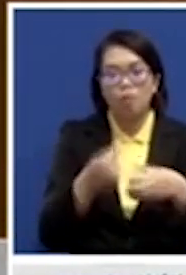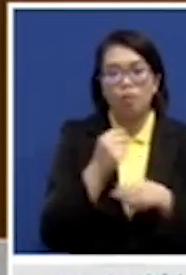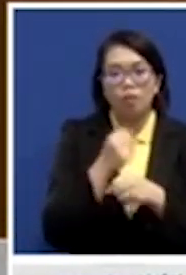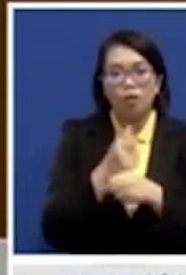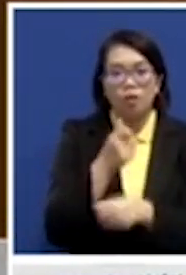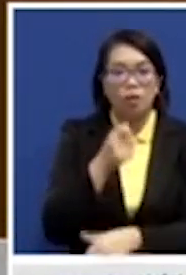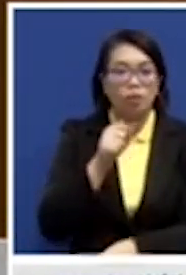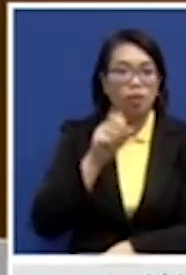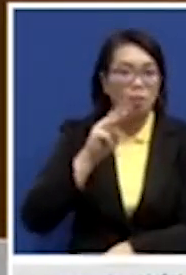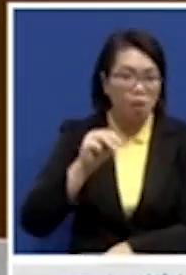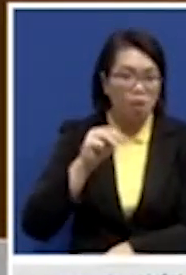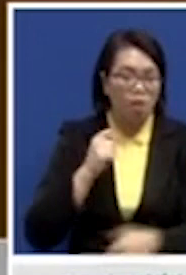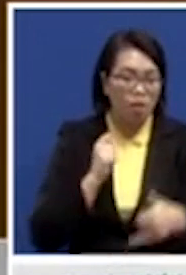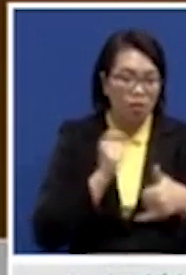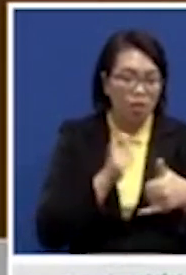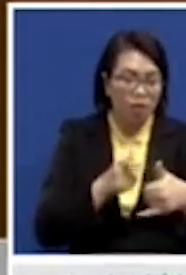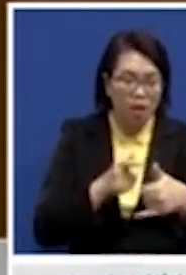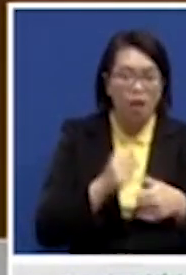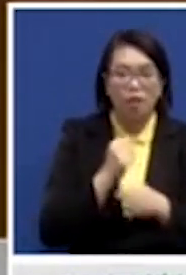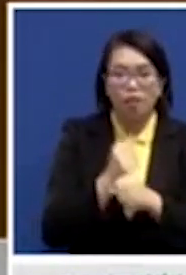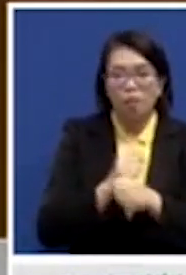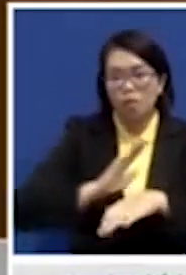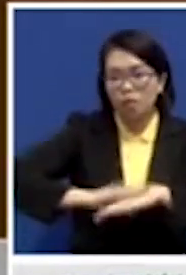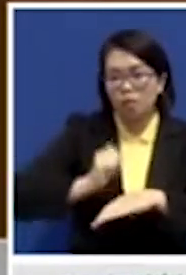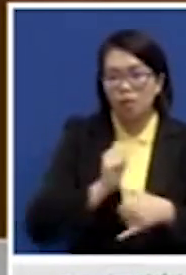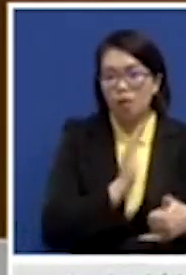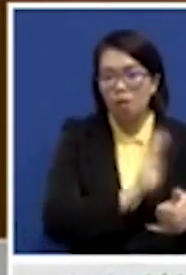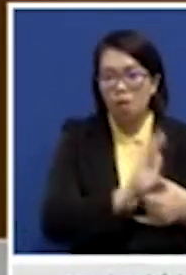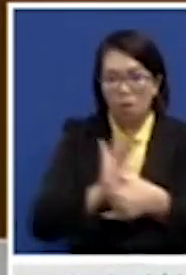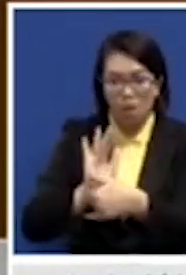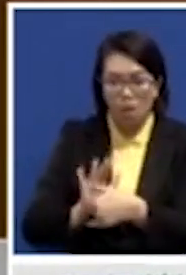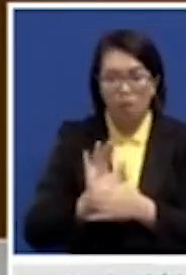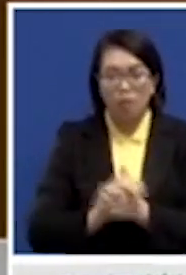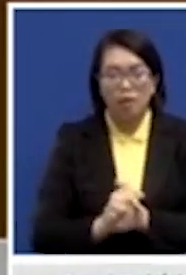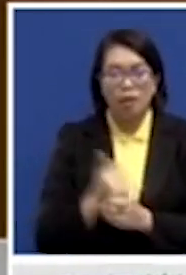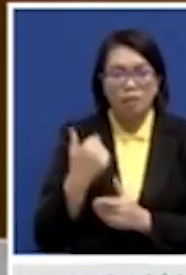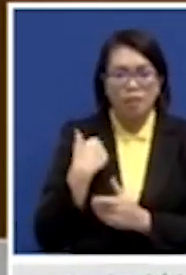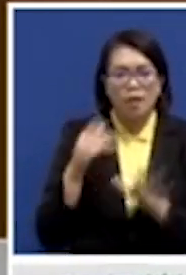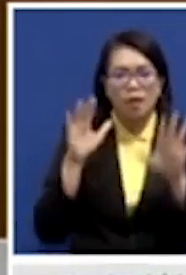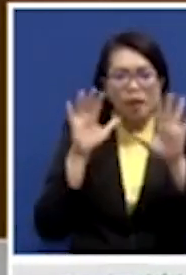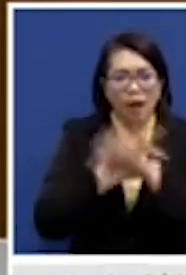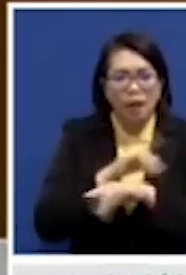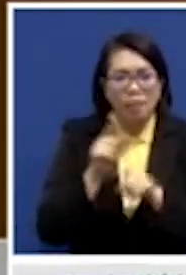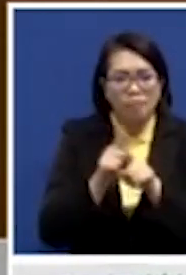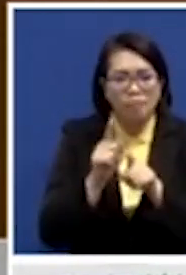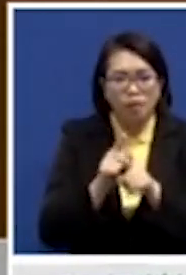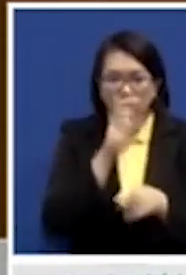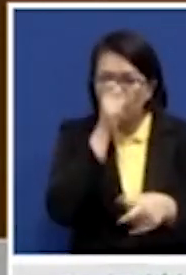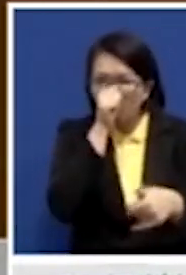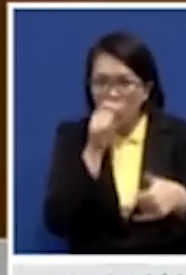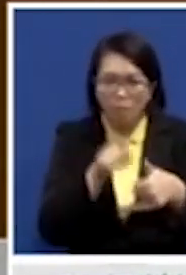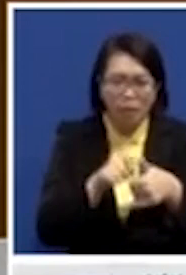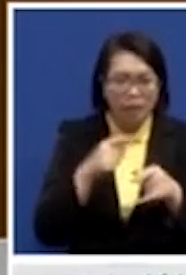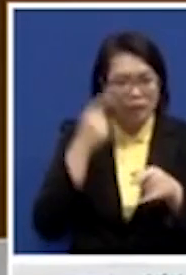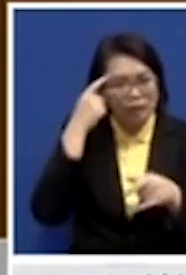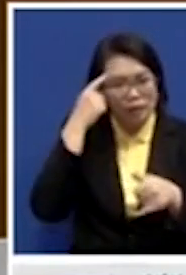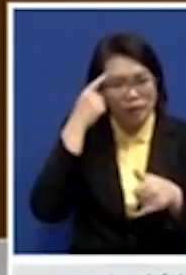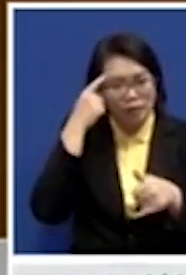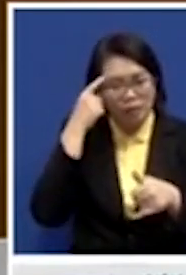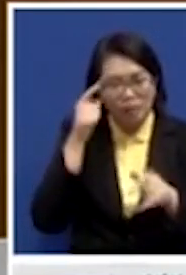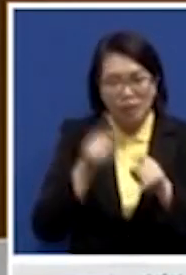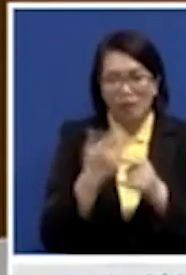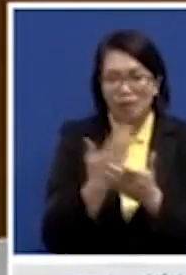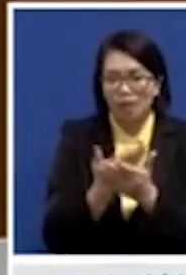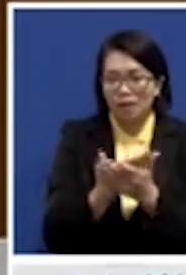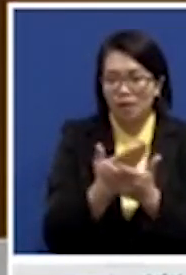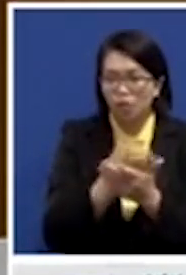ะครับตามความสามารถของแต่ละคนเราจะไม่ฟิกนะครับเราจะมีการตั้งเป็นช่วงของค่าตอบ